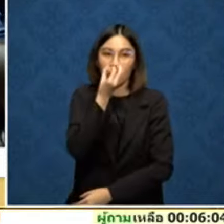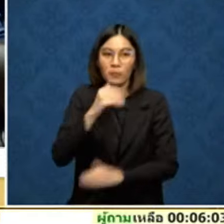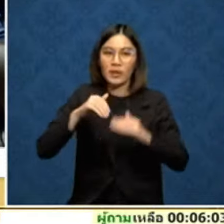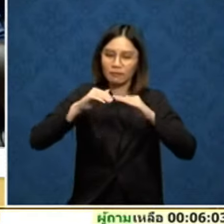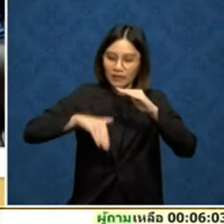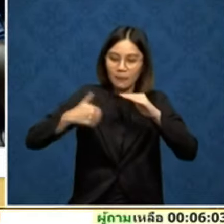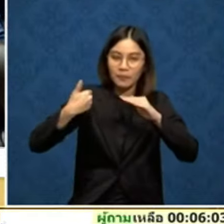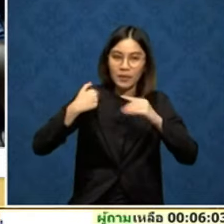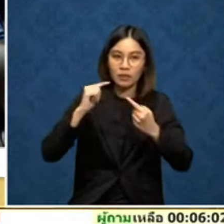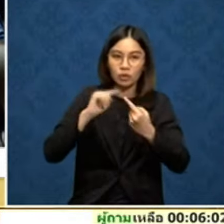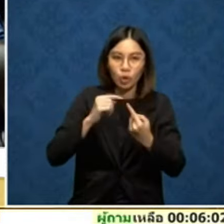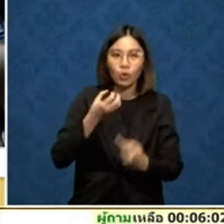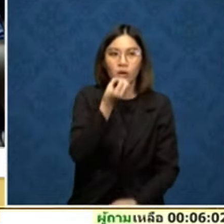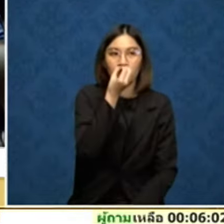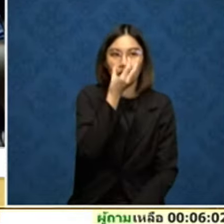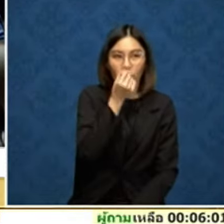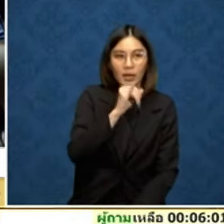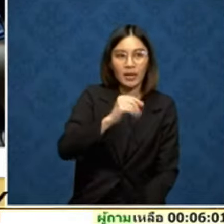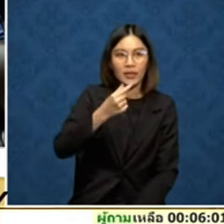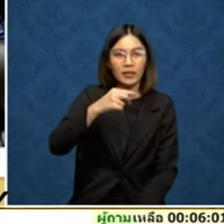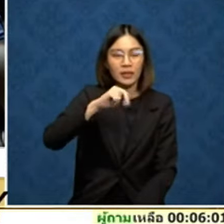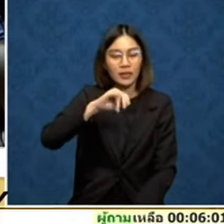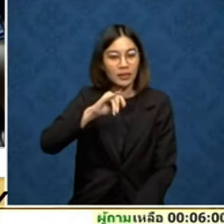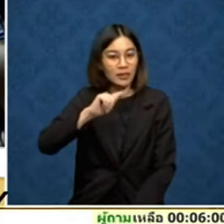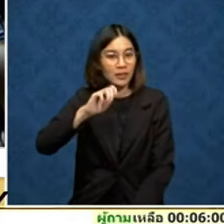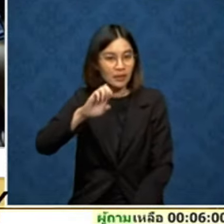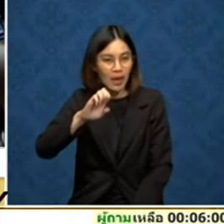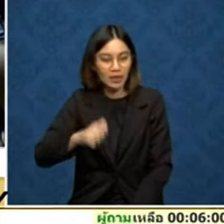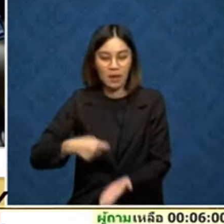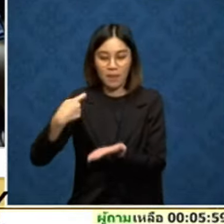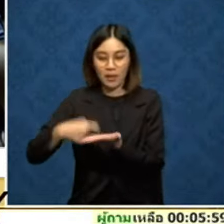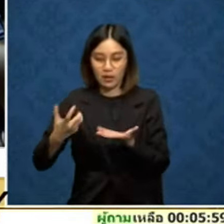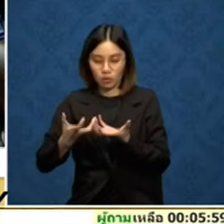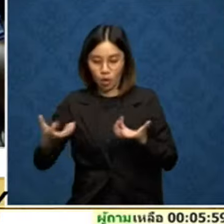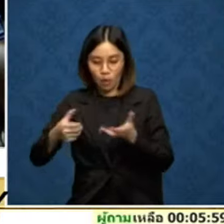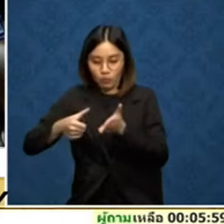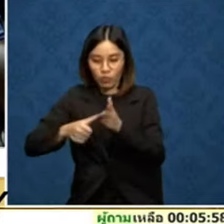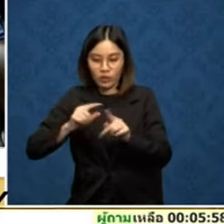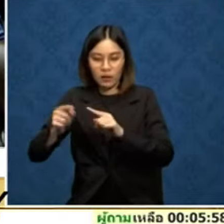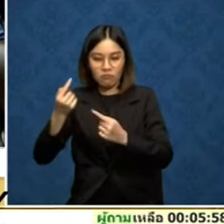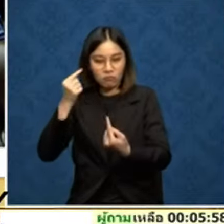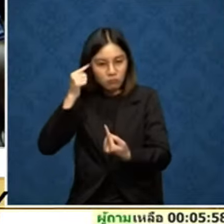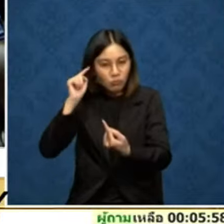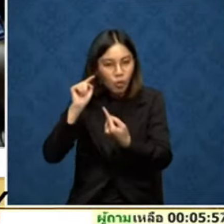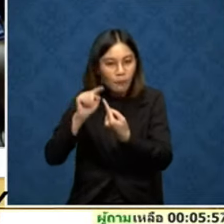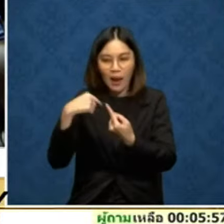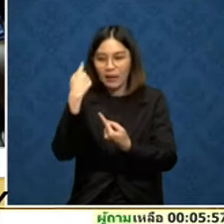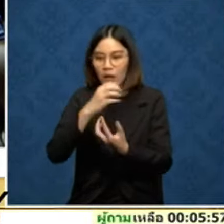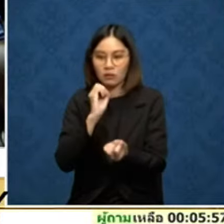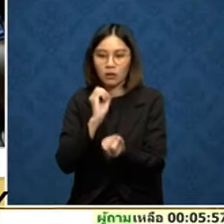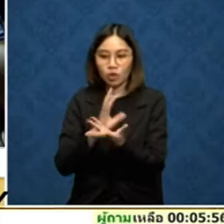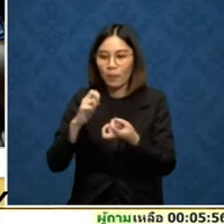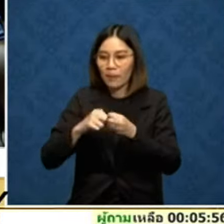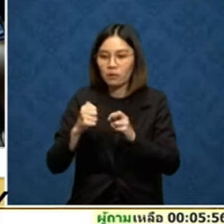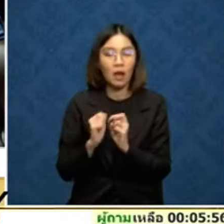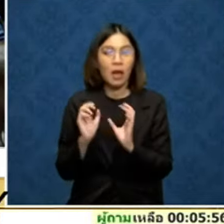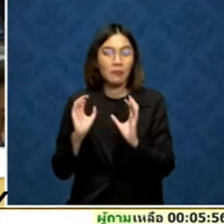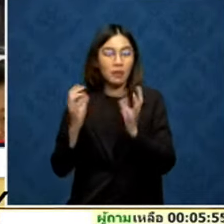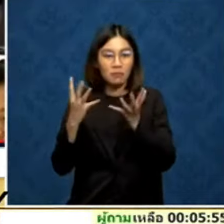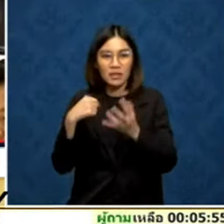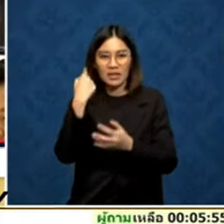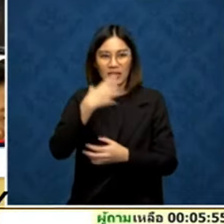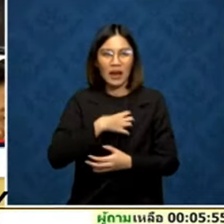ทั้งสินเชื่อ Ignite Thailand นะคะการประกันสินเชื่อแต่มันไม่ได้มุ่งเป้าไปที่คนที่กำลังเดือดร้อนคนที่กำลังจะต้องเปลี่ยน